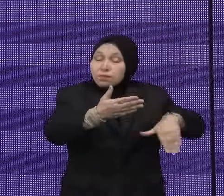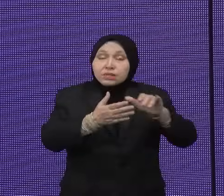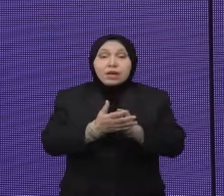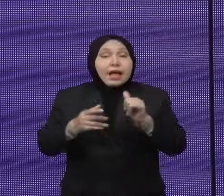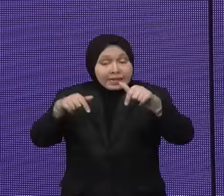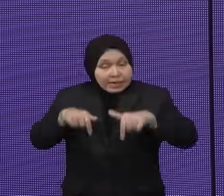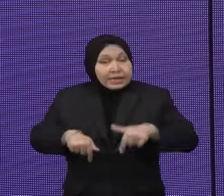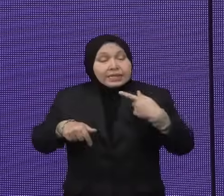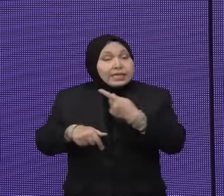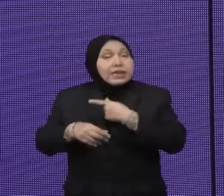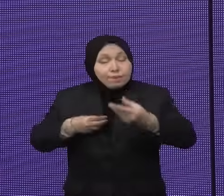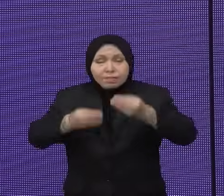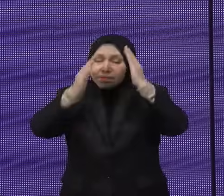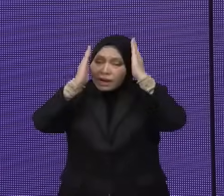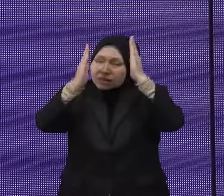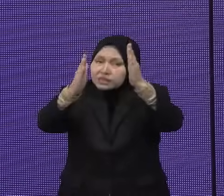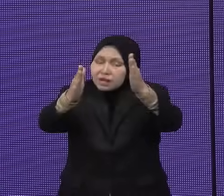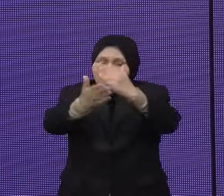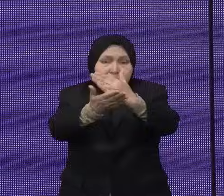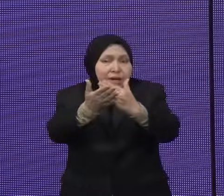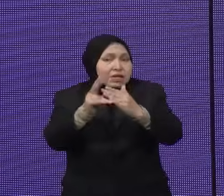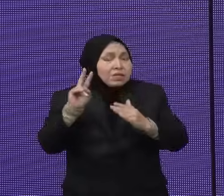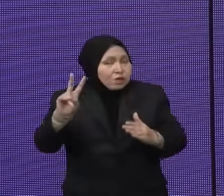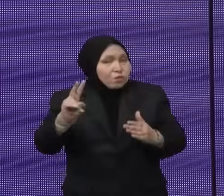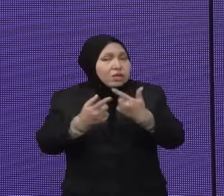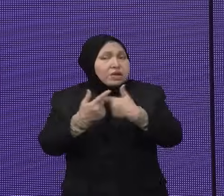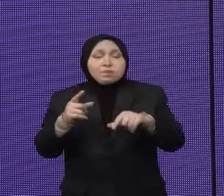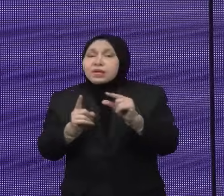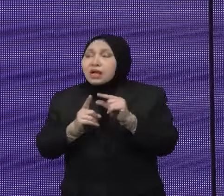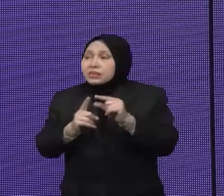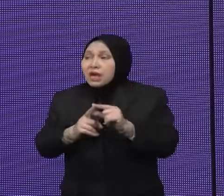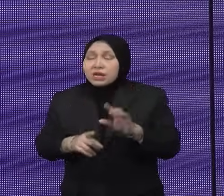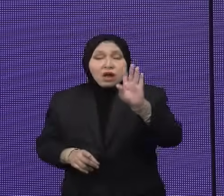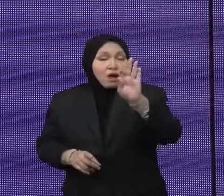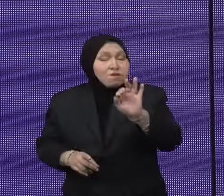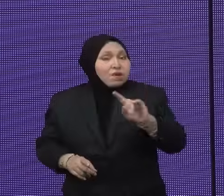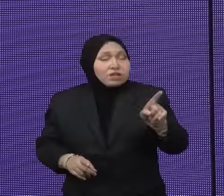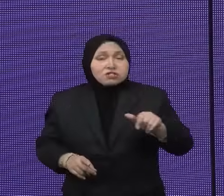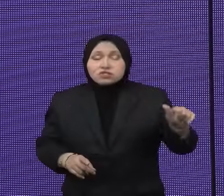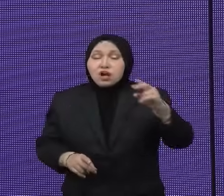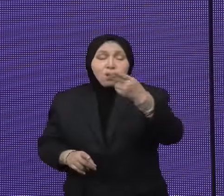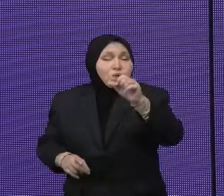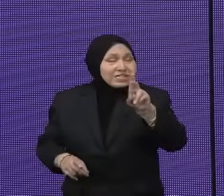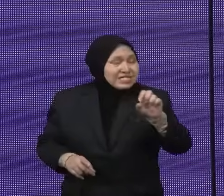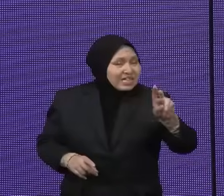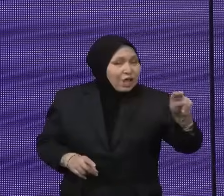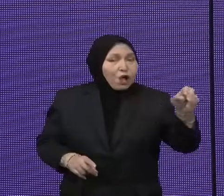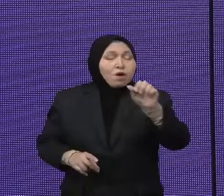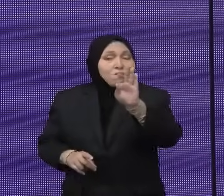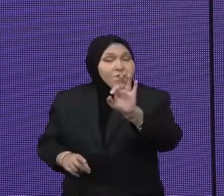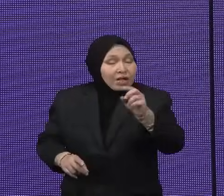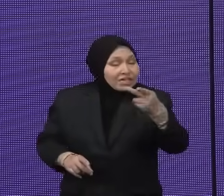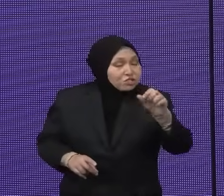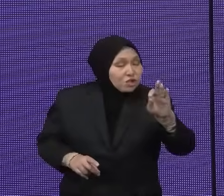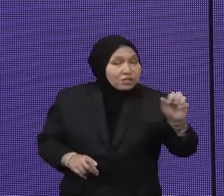pada hari ini kita nak memberi perhatian kepada bahagian kedua daripada perkataan fa idza uhsinna fa in ataina bi